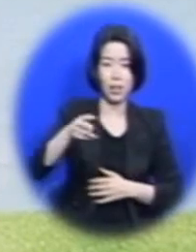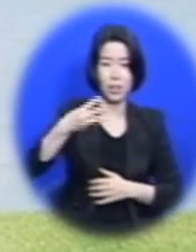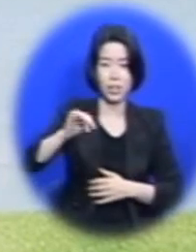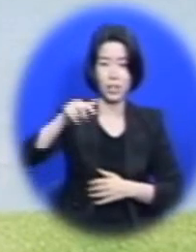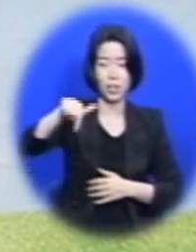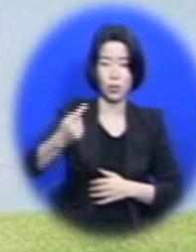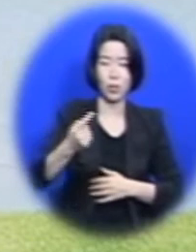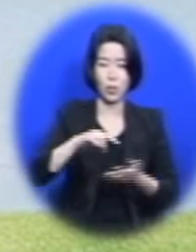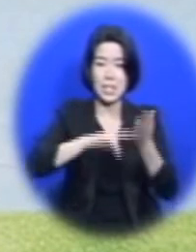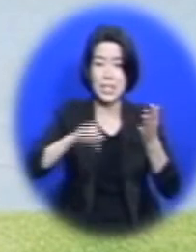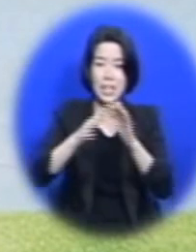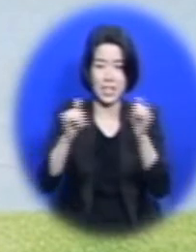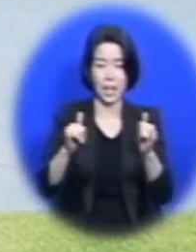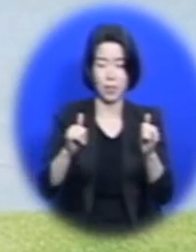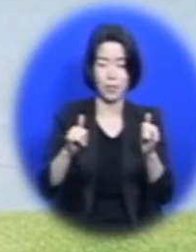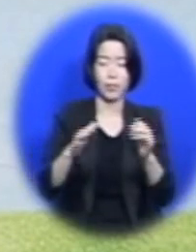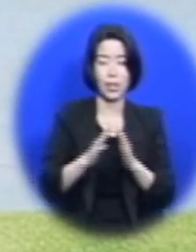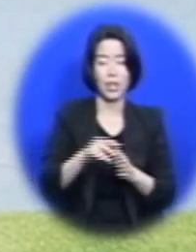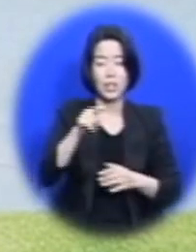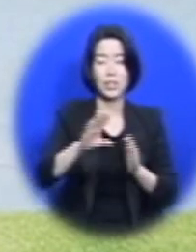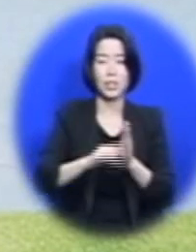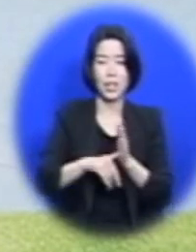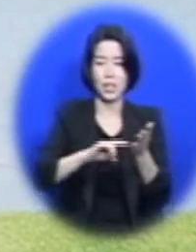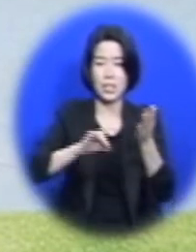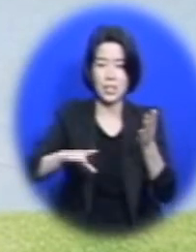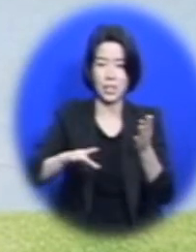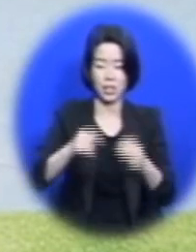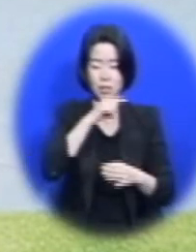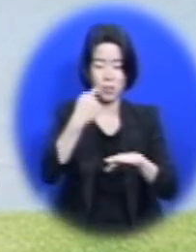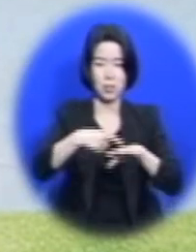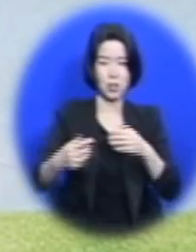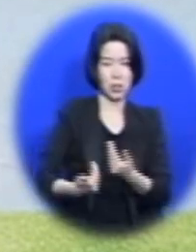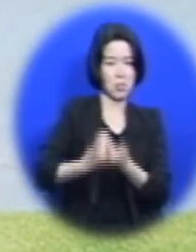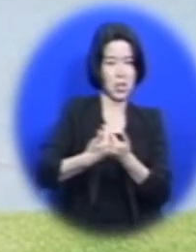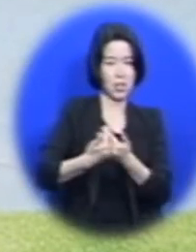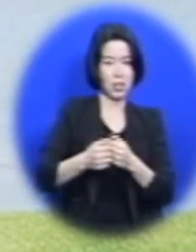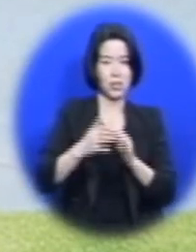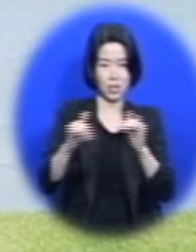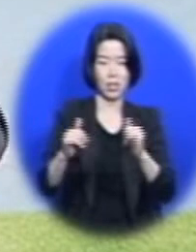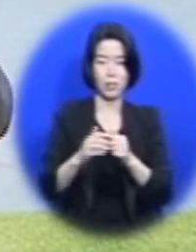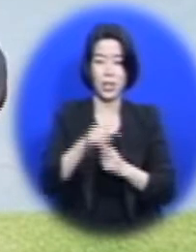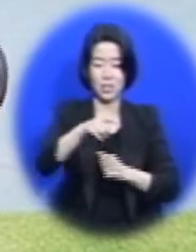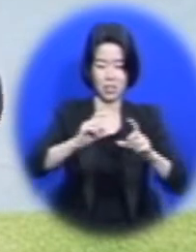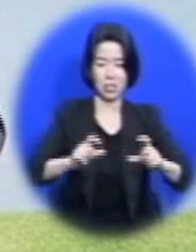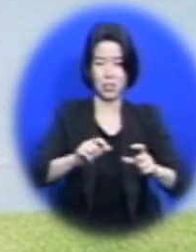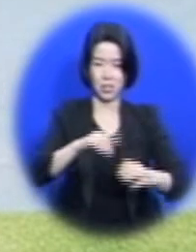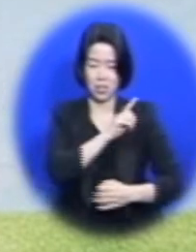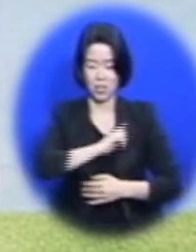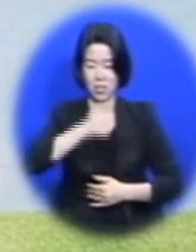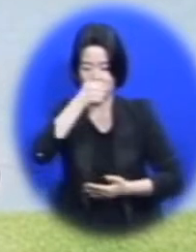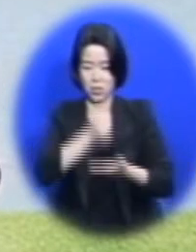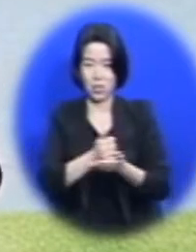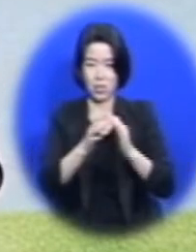세리입니다. 그때 당시에 세리는 민족의 반역자, 그 지역에서 가장 죄인 취급을